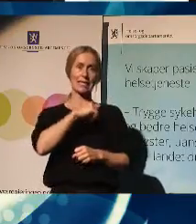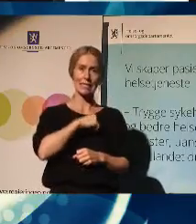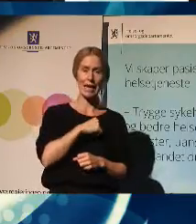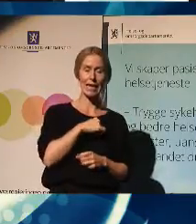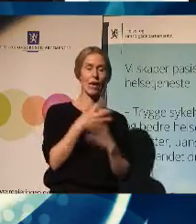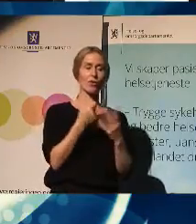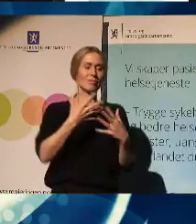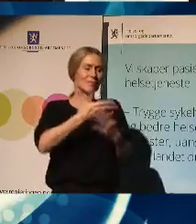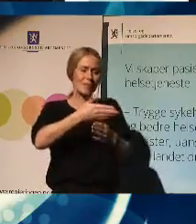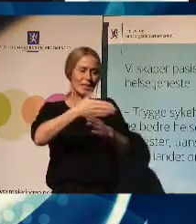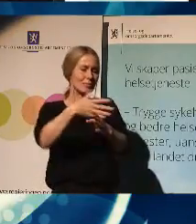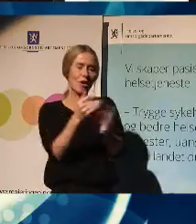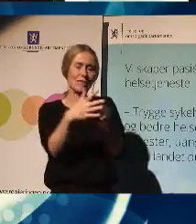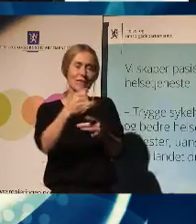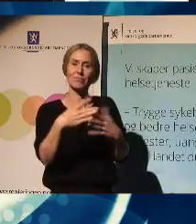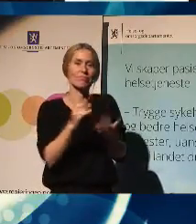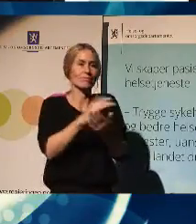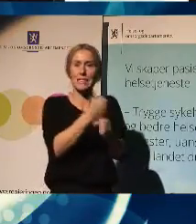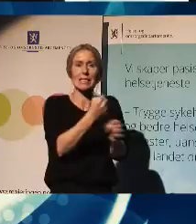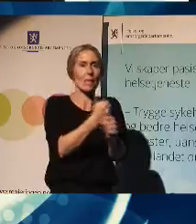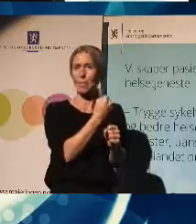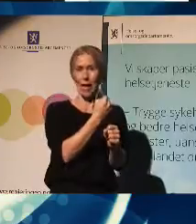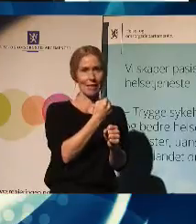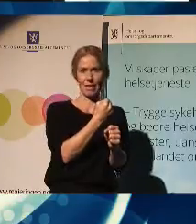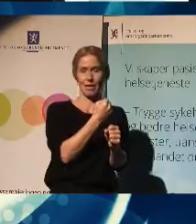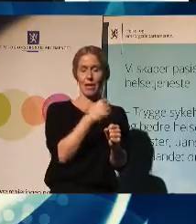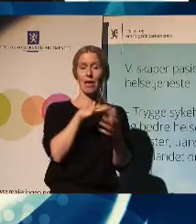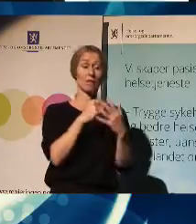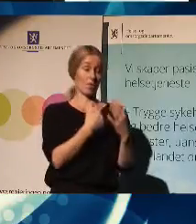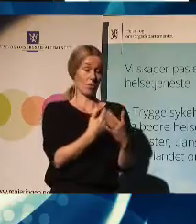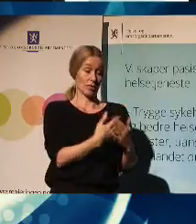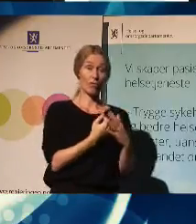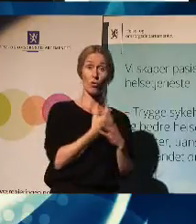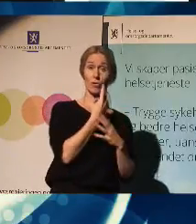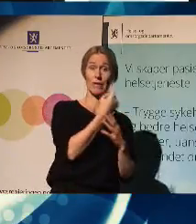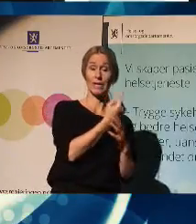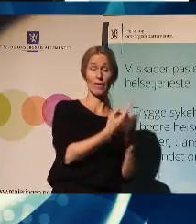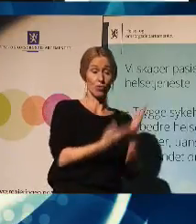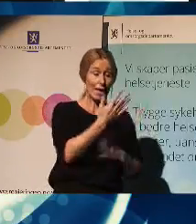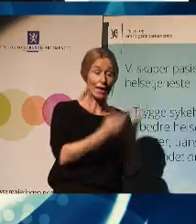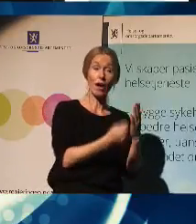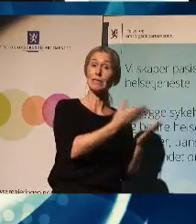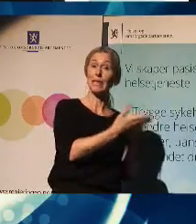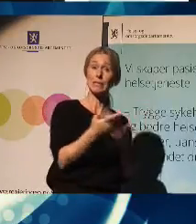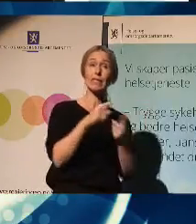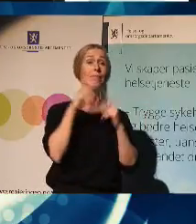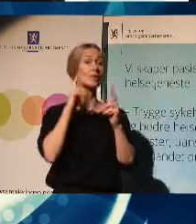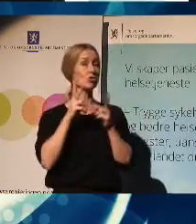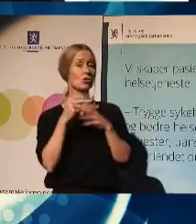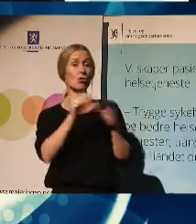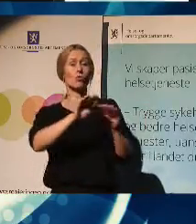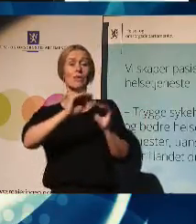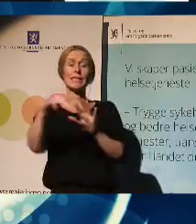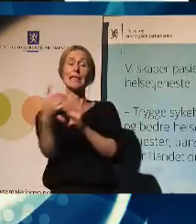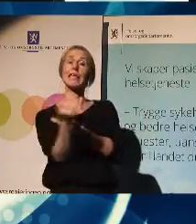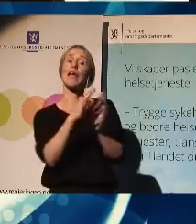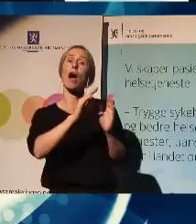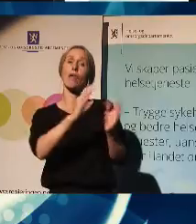lite samarbeid avdelingen imellom. Dette gjelder både i forhold til levering av tjenester, men også undervisning i